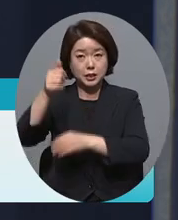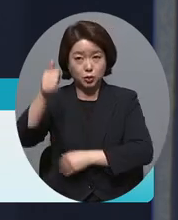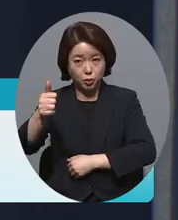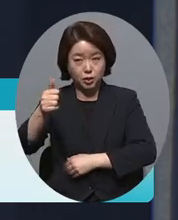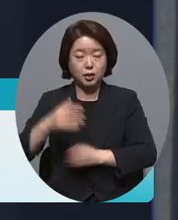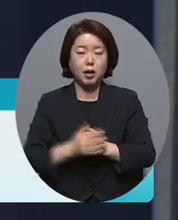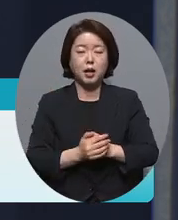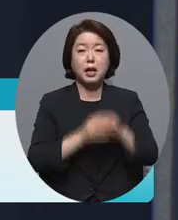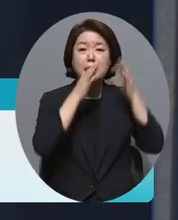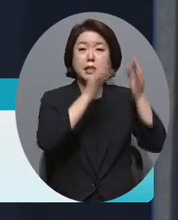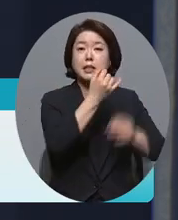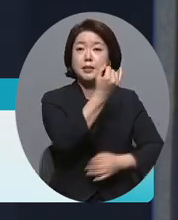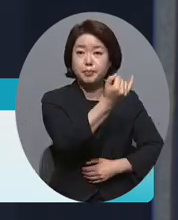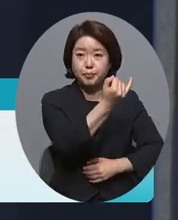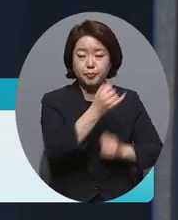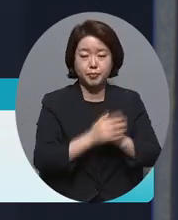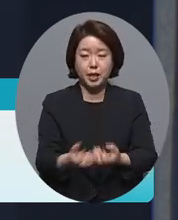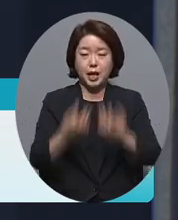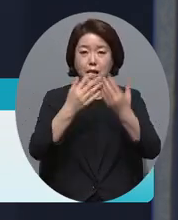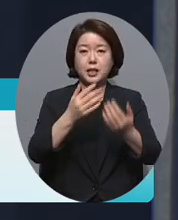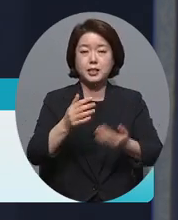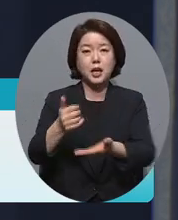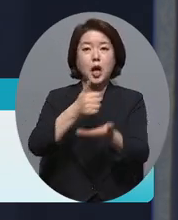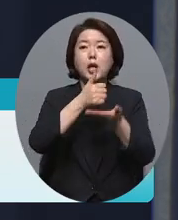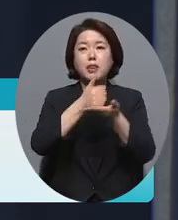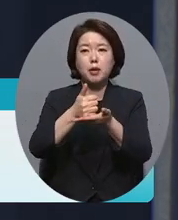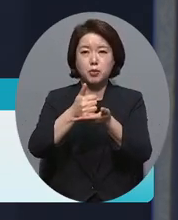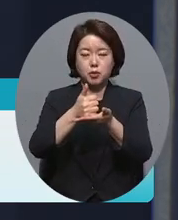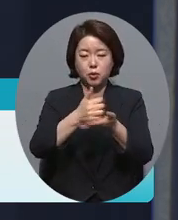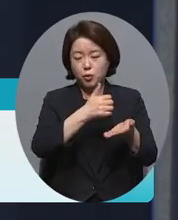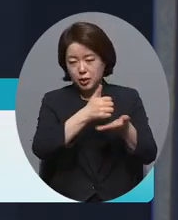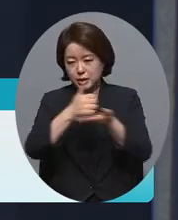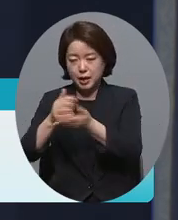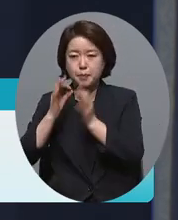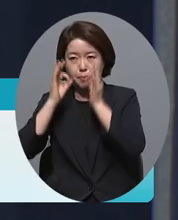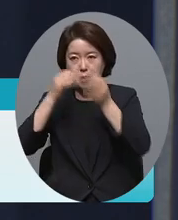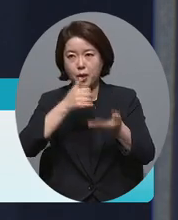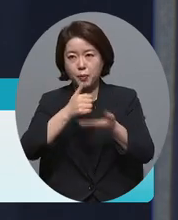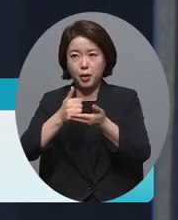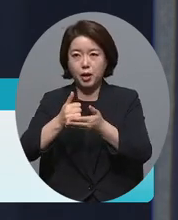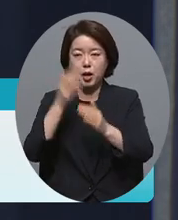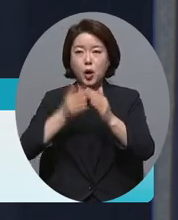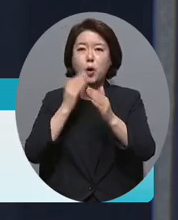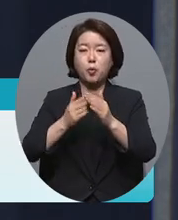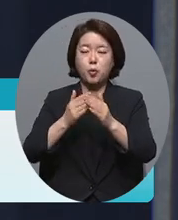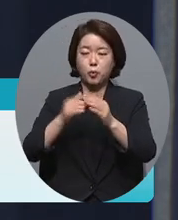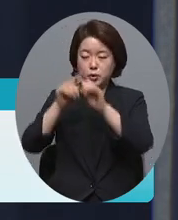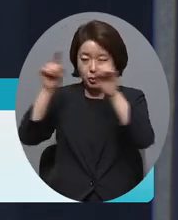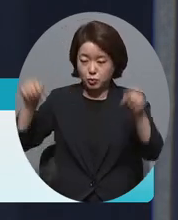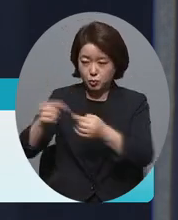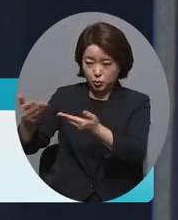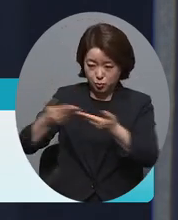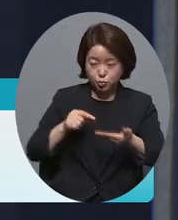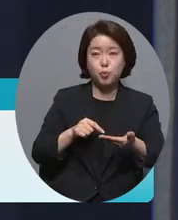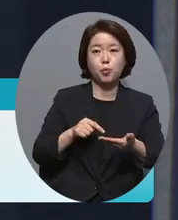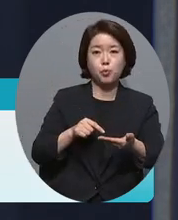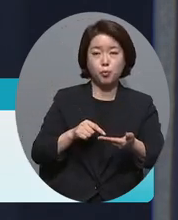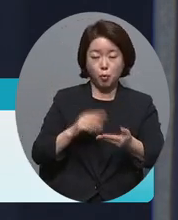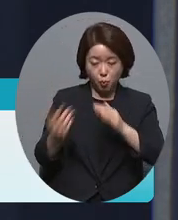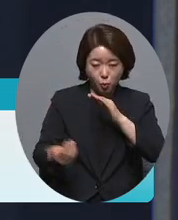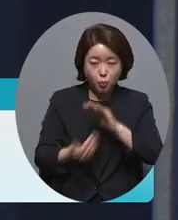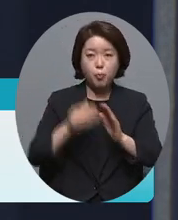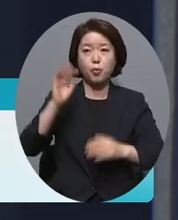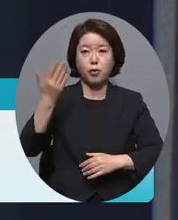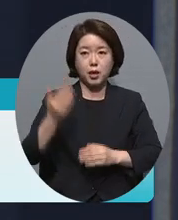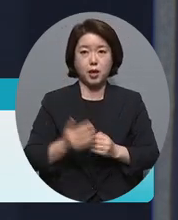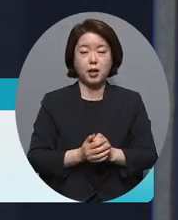문은 김정숙 의사가 행사 주빈으로서 참석해 주기를 간곡히 요청하는 공식 초청장을 보내옴에 따라 성사됐습니다